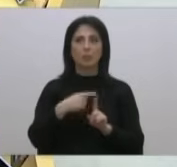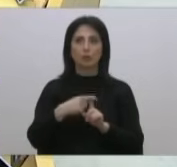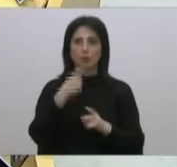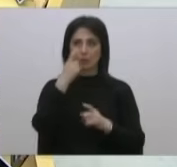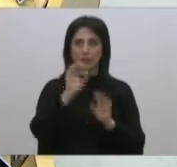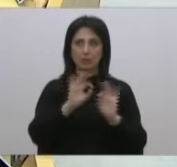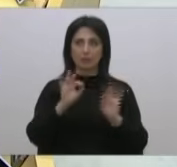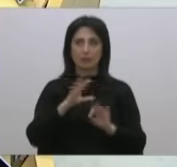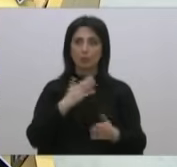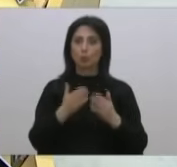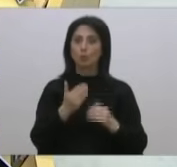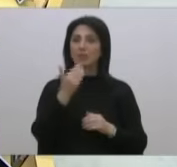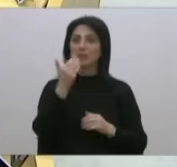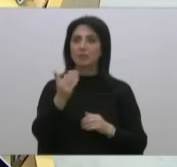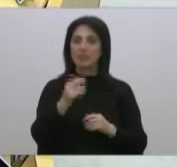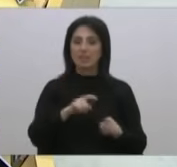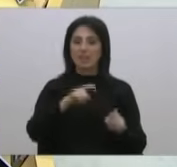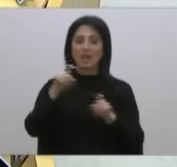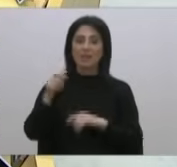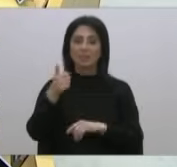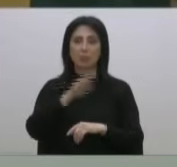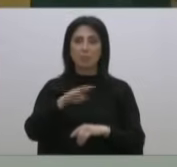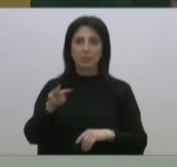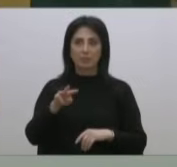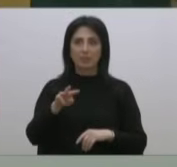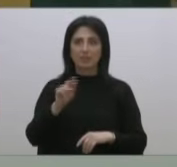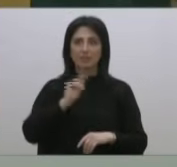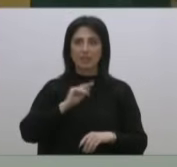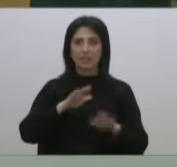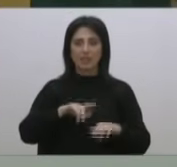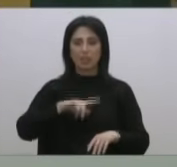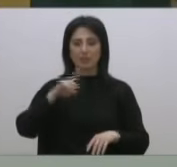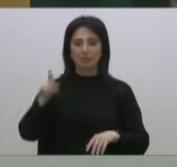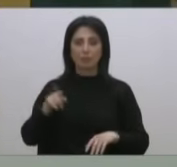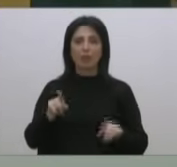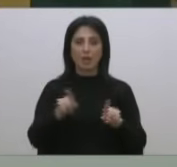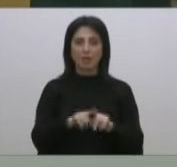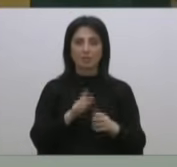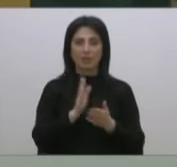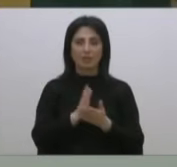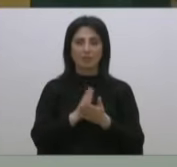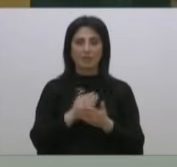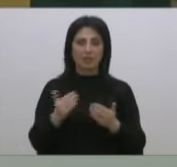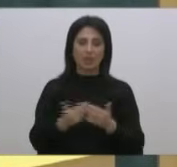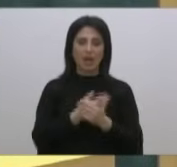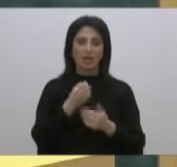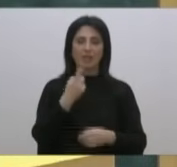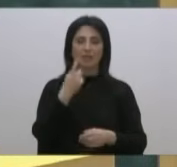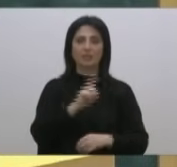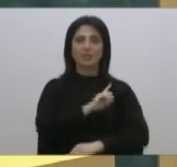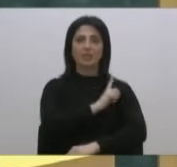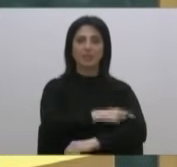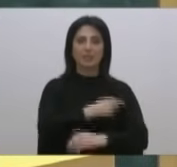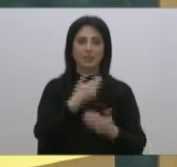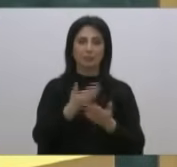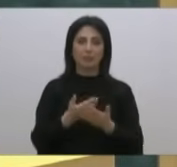pozitivuri gzavnili, tumtsa misi gadasvlas premier-ministris tanamdevobaze, aseve aris ahali kidev erti